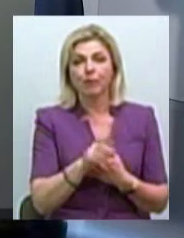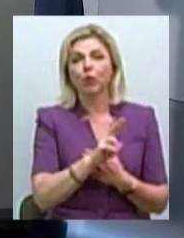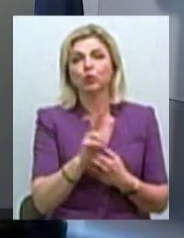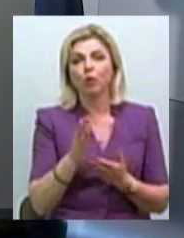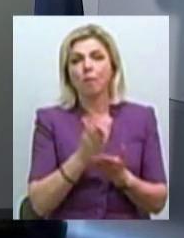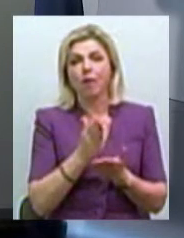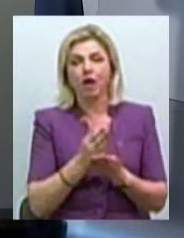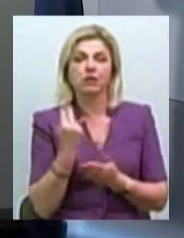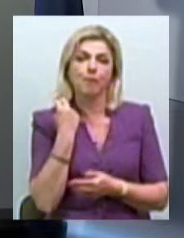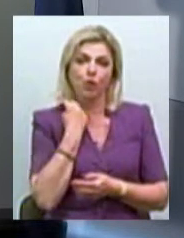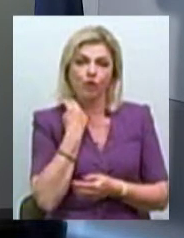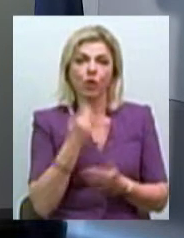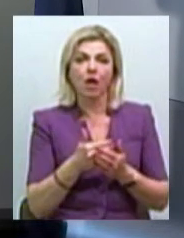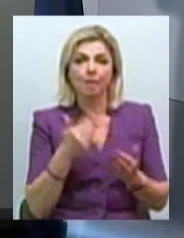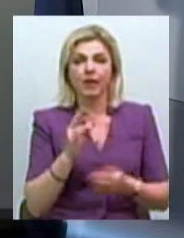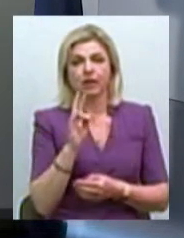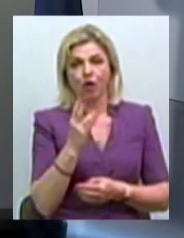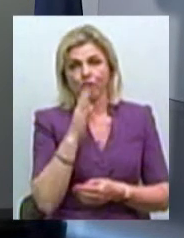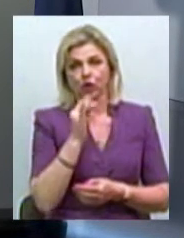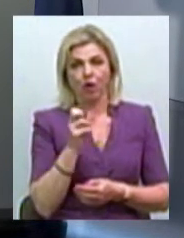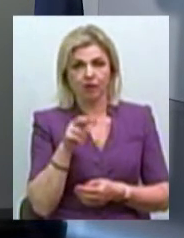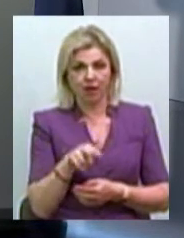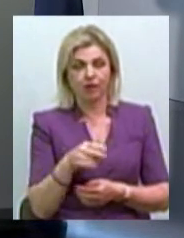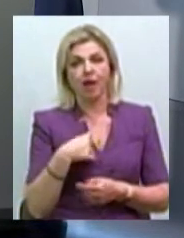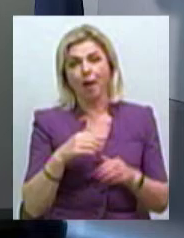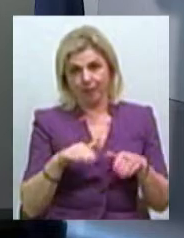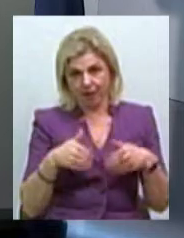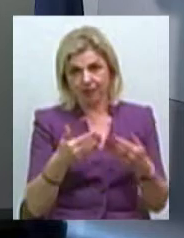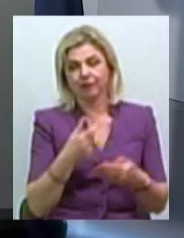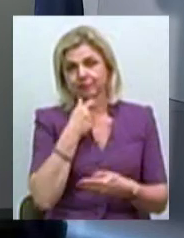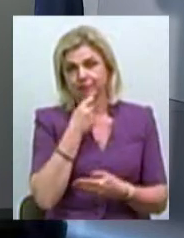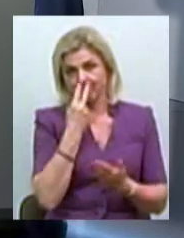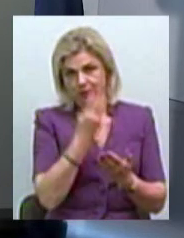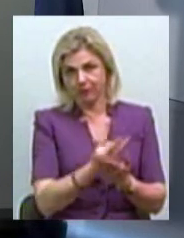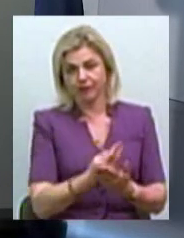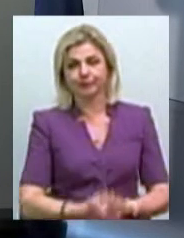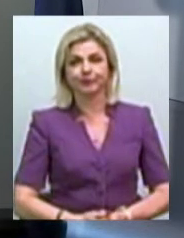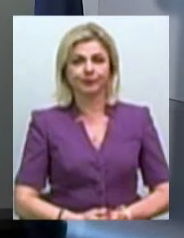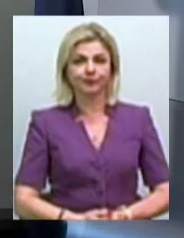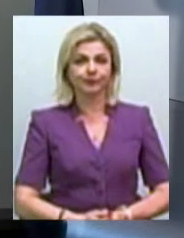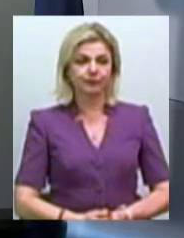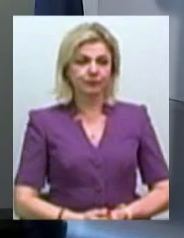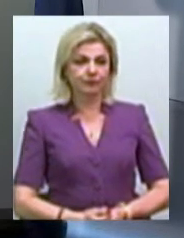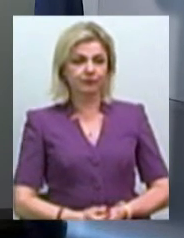має заборгованість перед Миколаївводоканалом. І я пропоную їх відеоматеріал. Будь ласка.